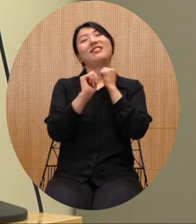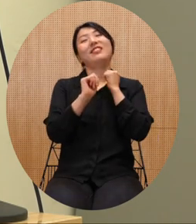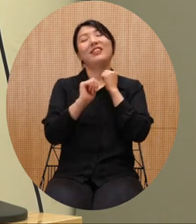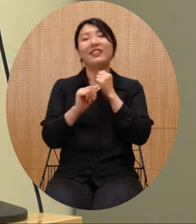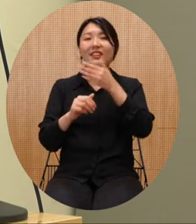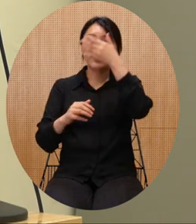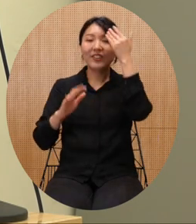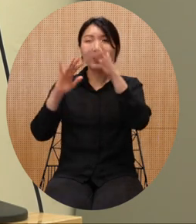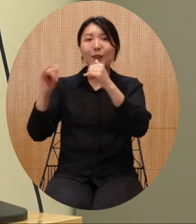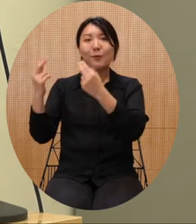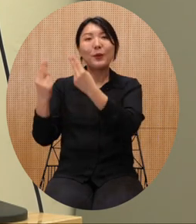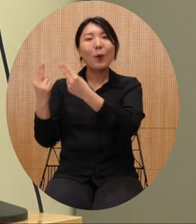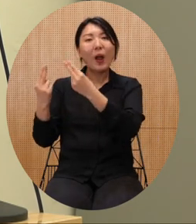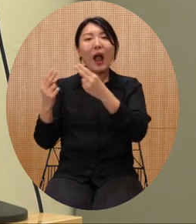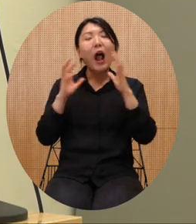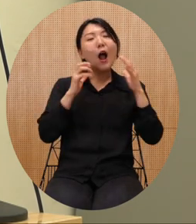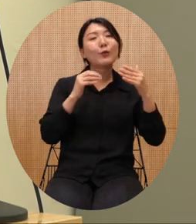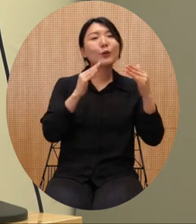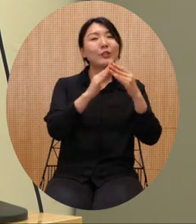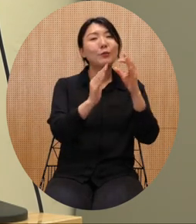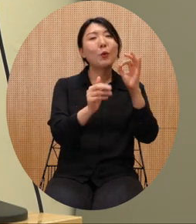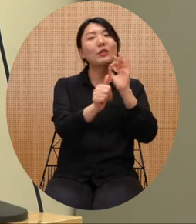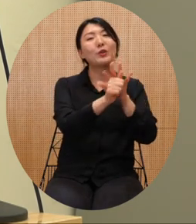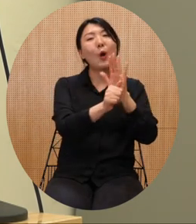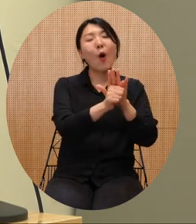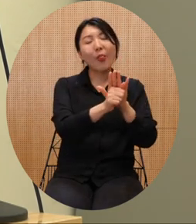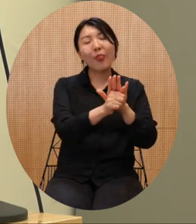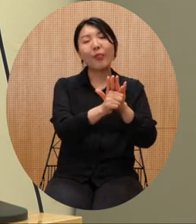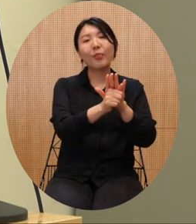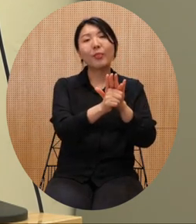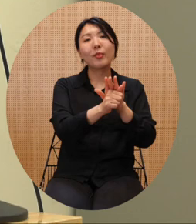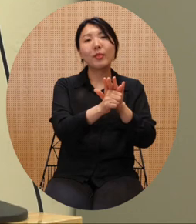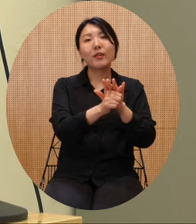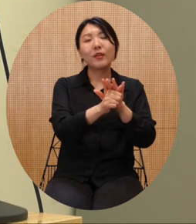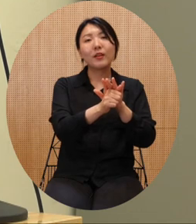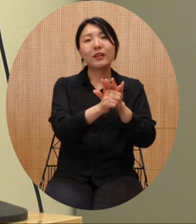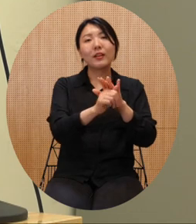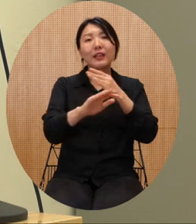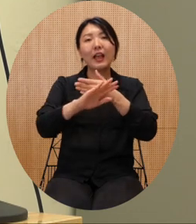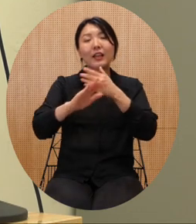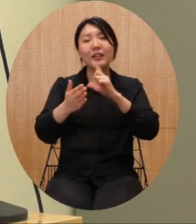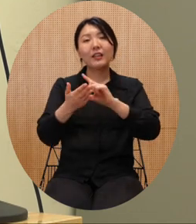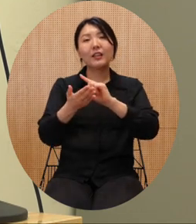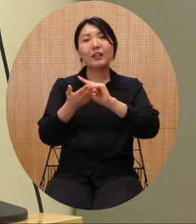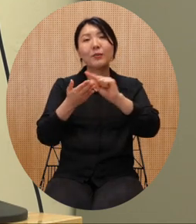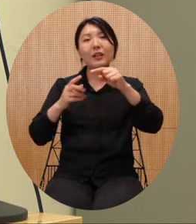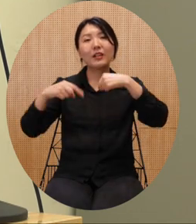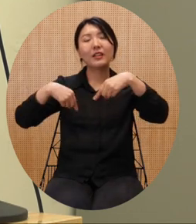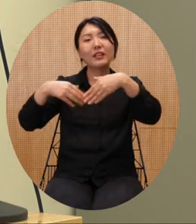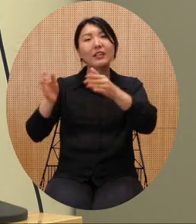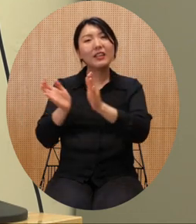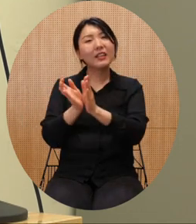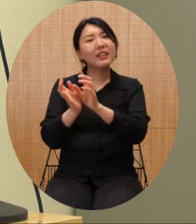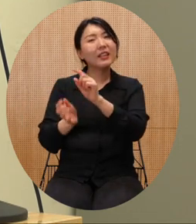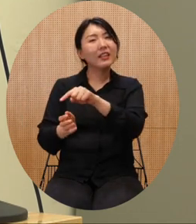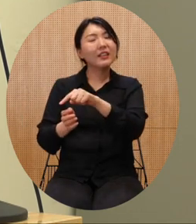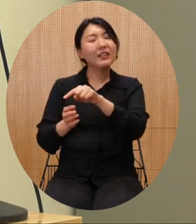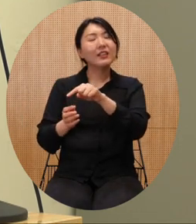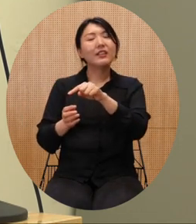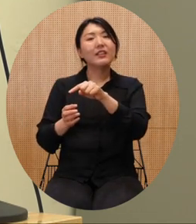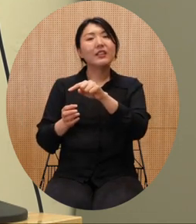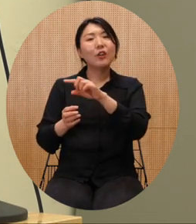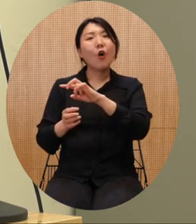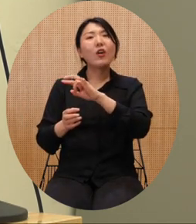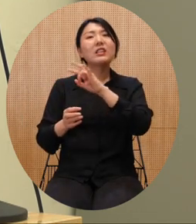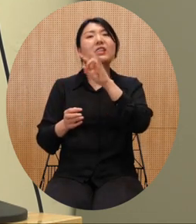청년에 비해서 아동의 주거비 지원이 다른 뭐 지자체에서 많이 이루어지고 있음에 비해 시흥은